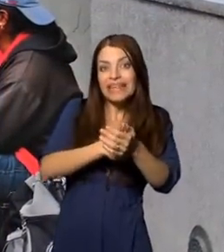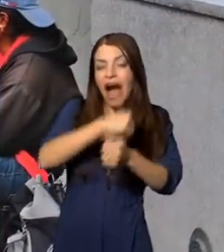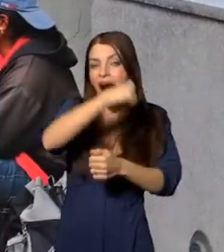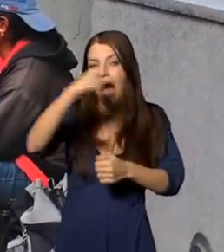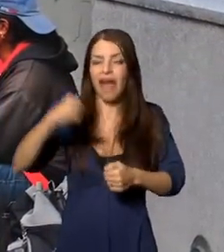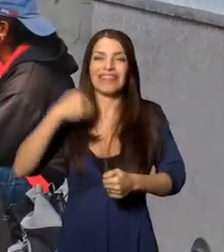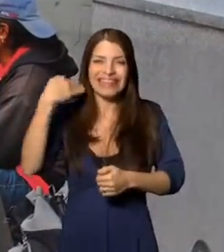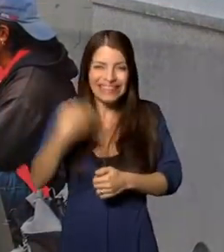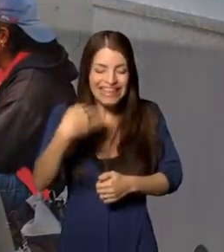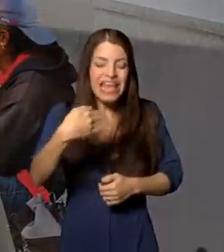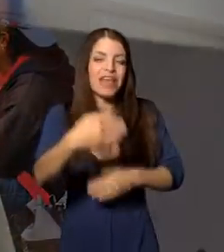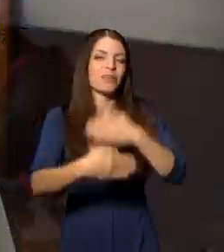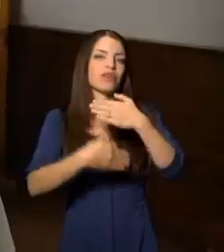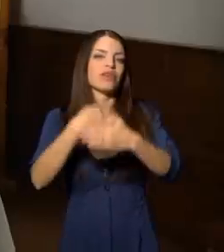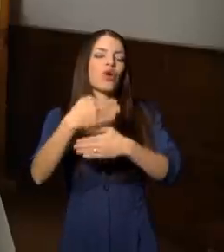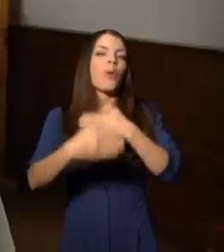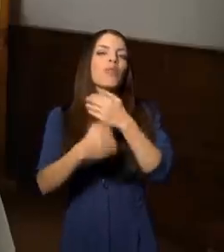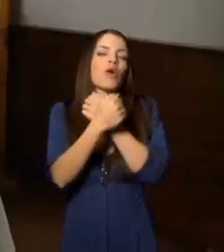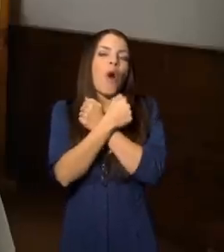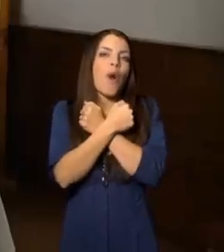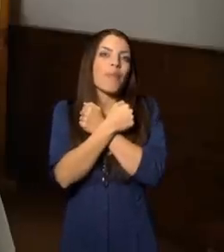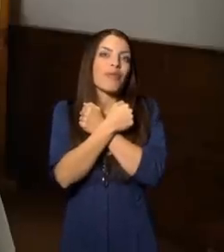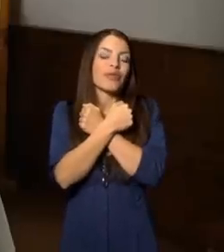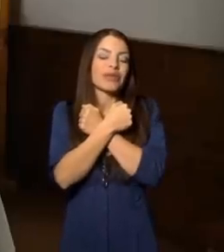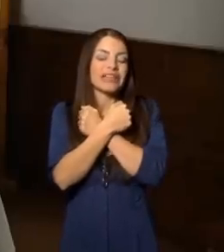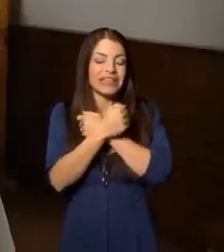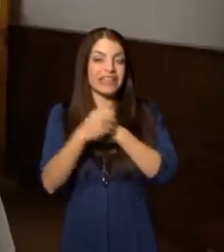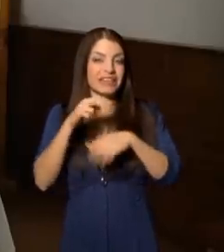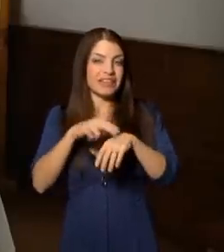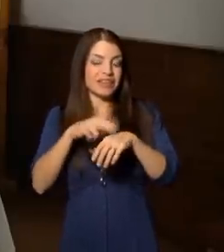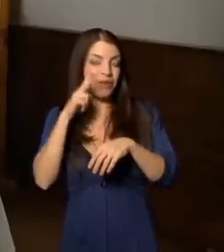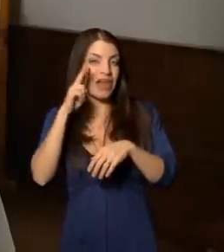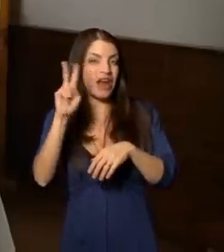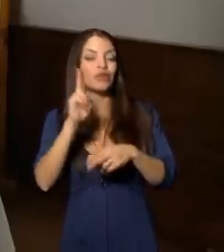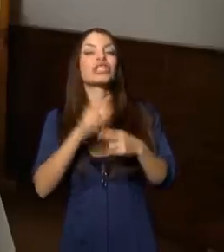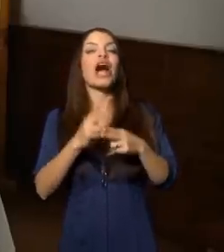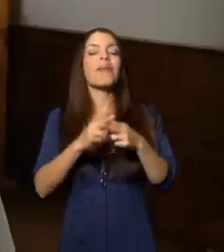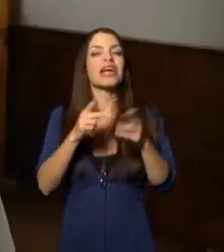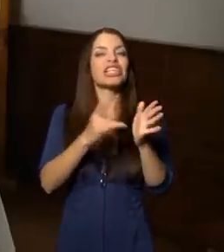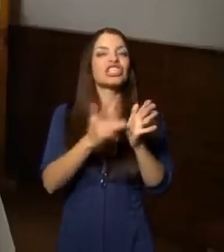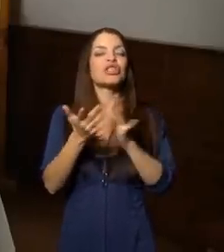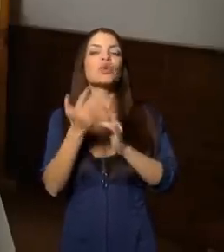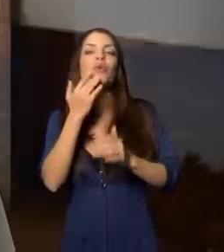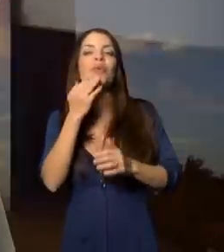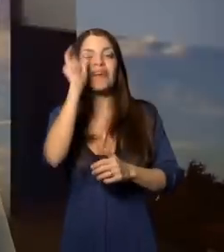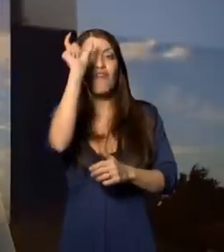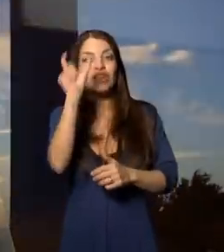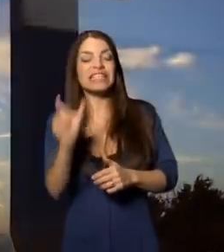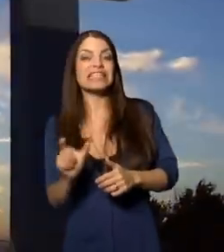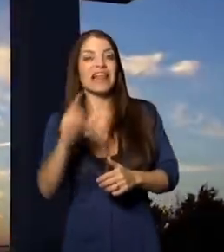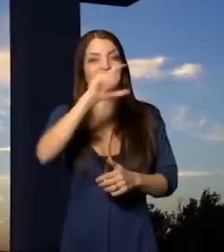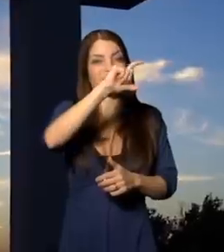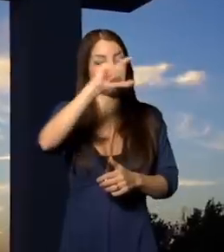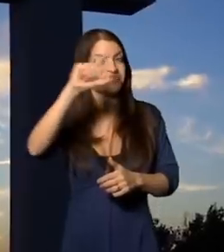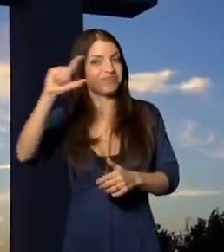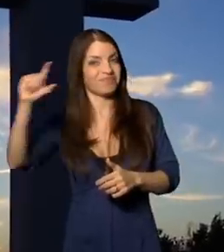x'jiġri tibqa' tħobb. L-ikbar eżempju ta' dan huwa Sidna Ġesu Kristu fuq is-salib.